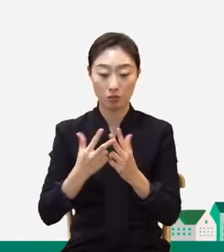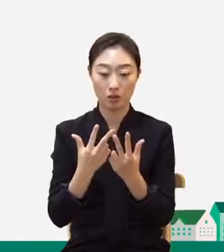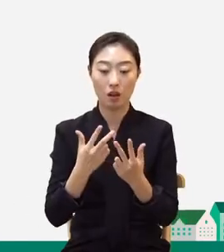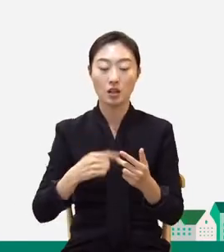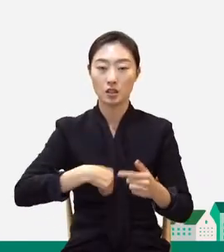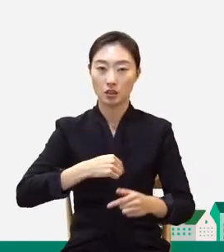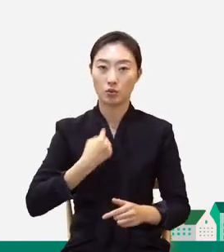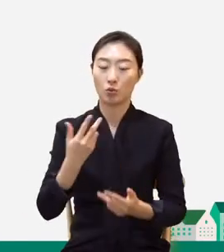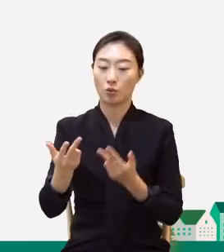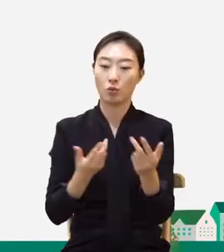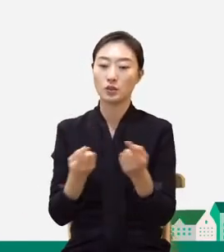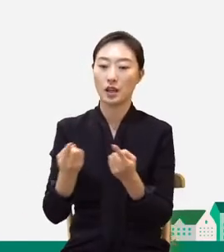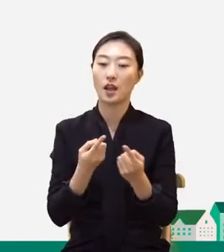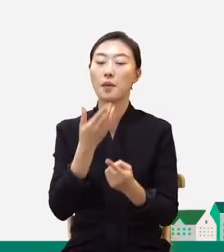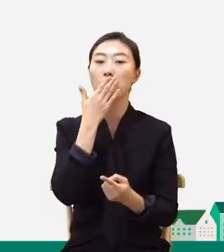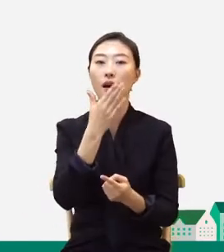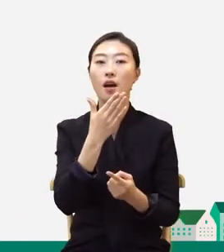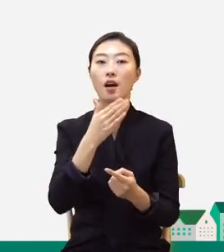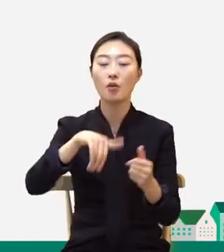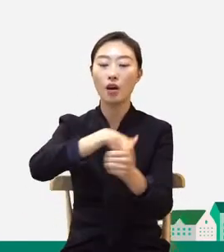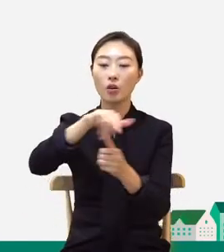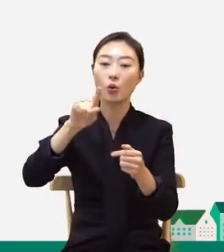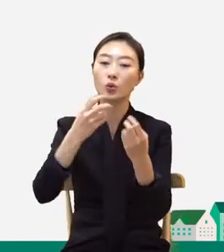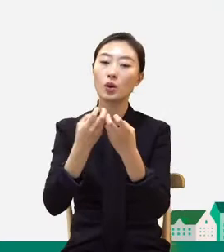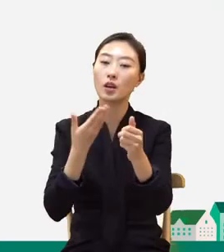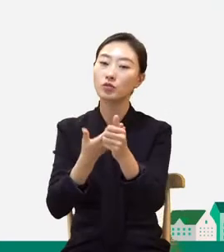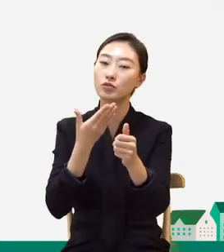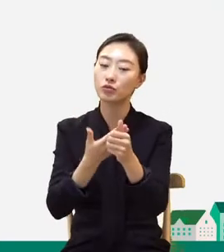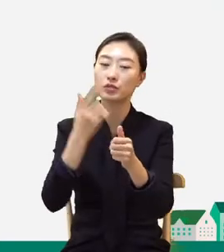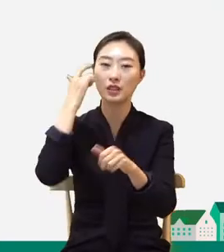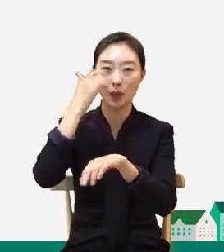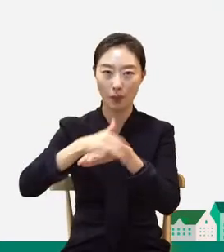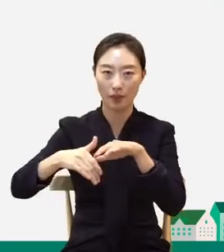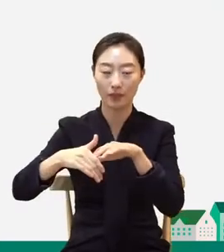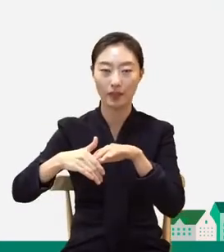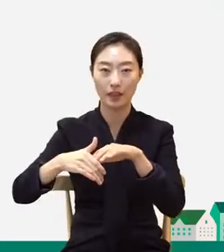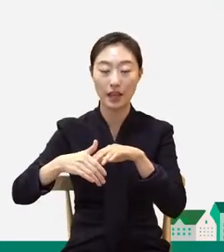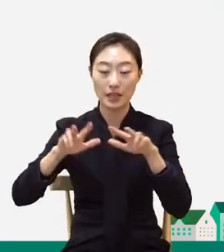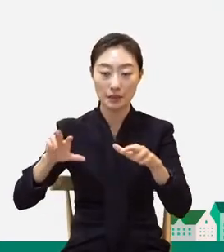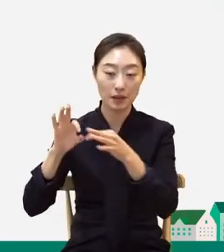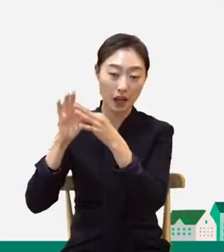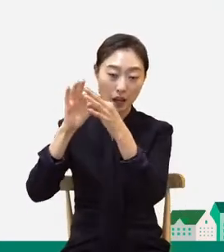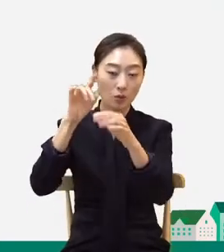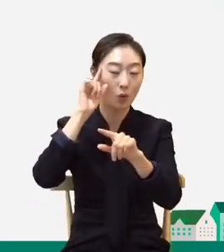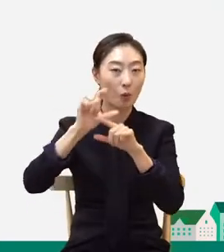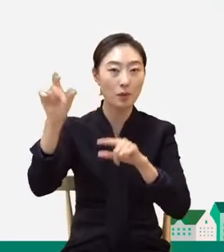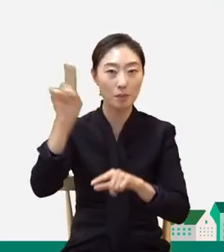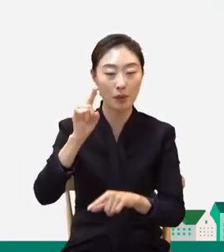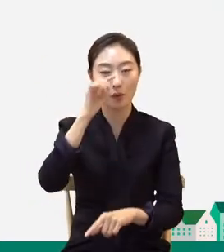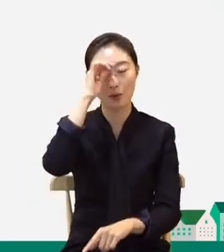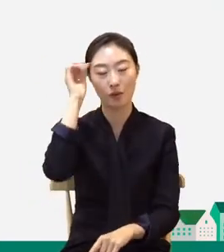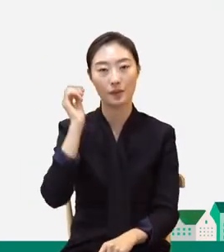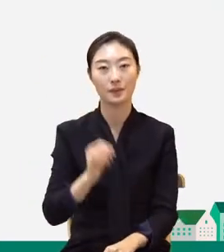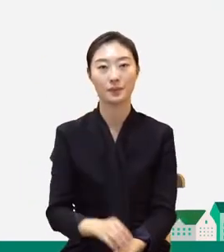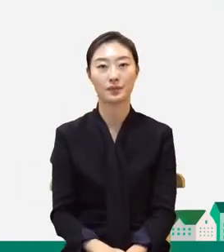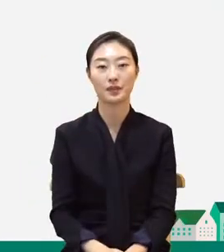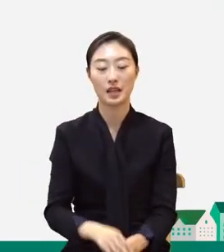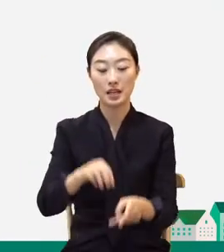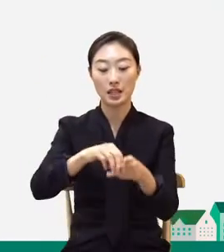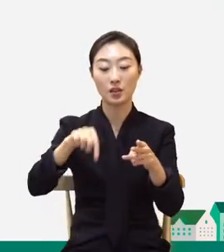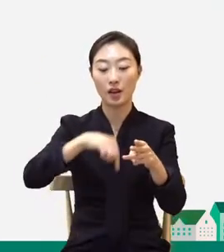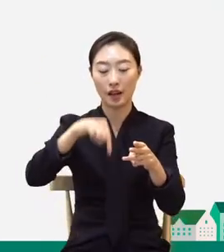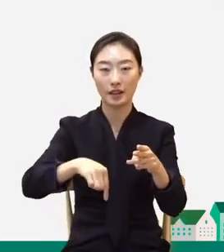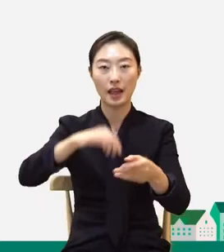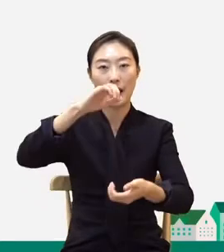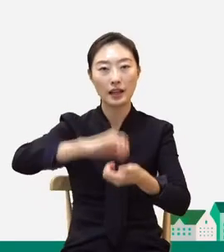있는 여건을 어떻게 만들 것인가가 주요했던 것 같습니다. 그리고 현재도 진행되고 있는 고민인데 센터에